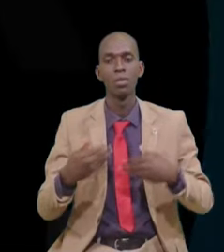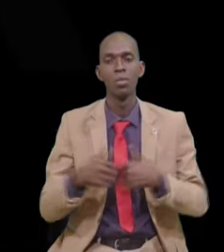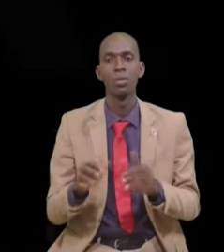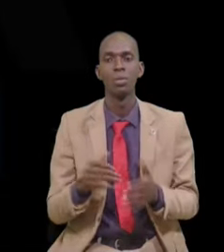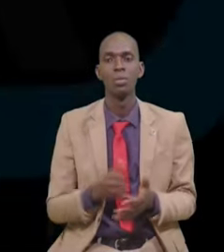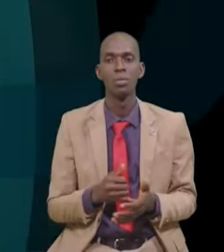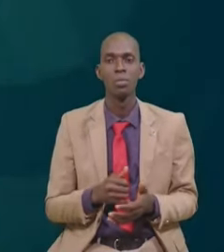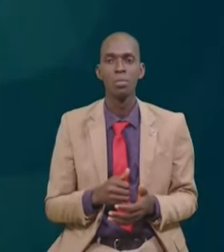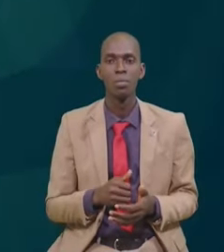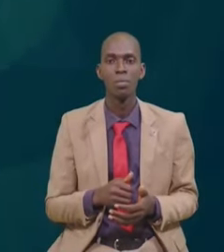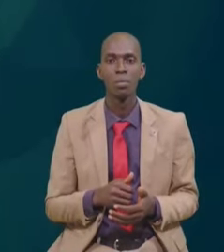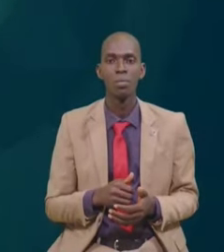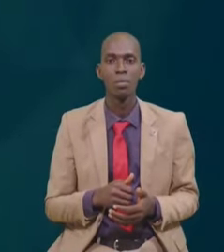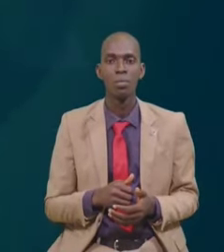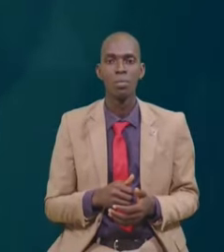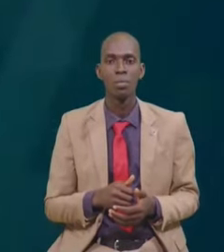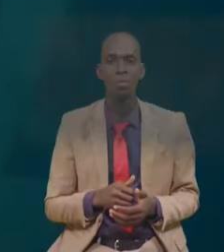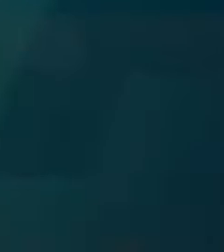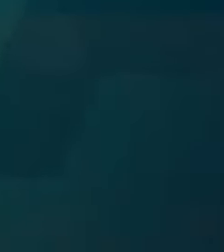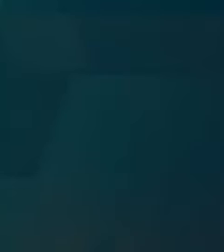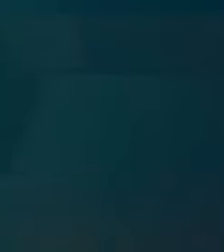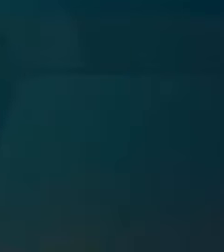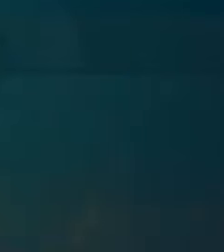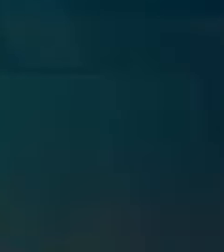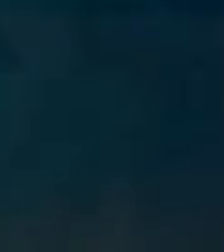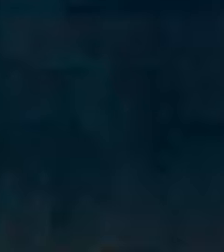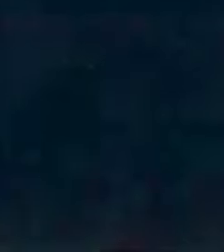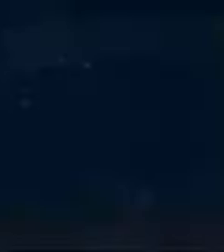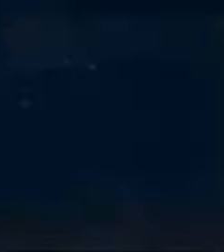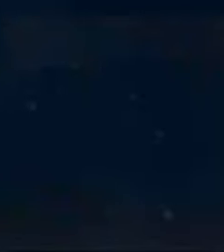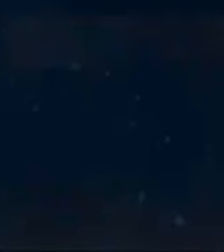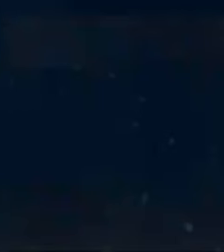By the truth, and sell it not. By the truth,